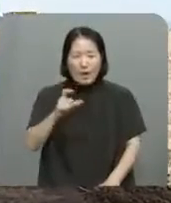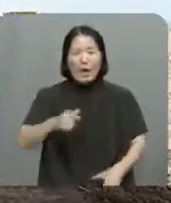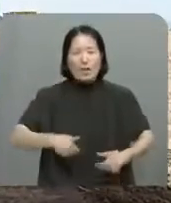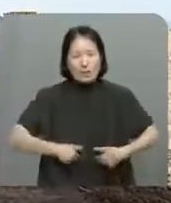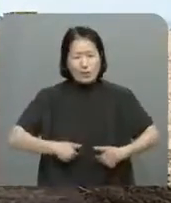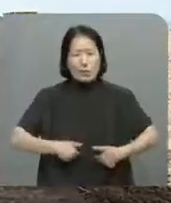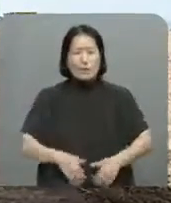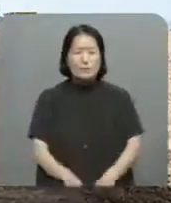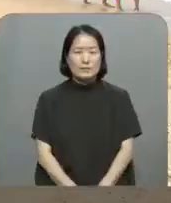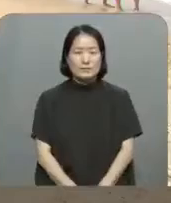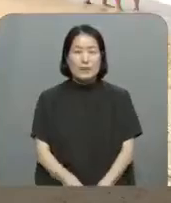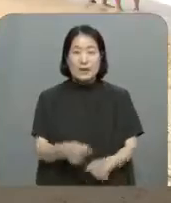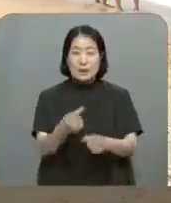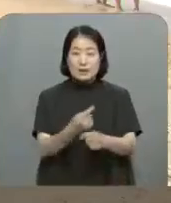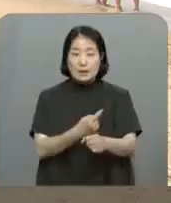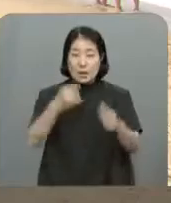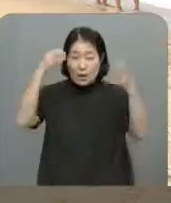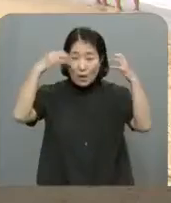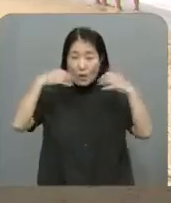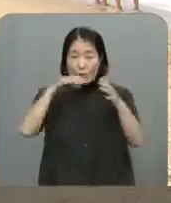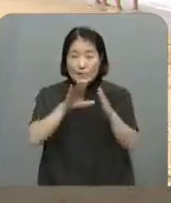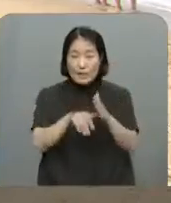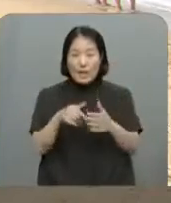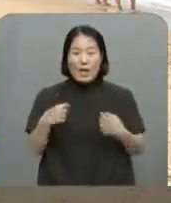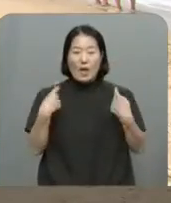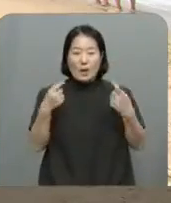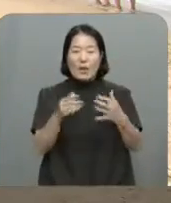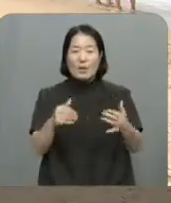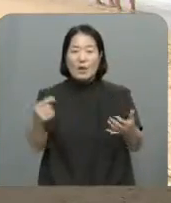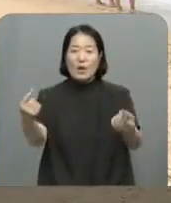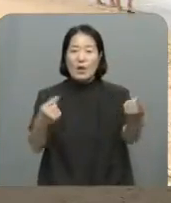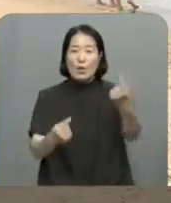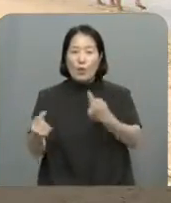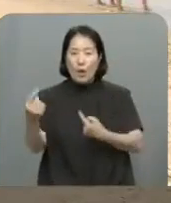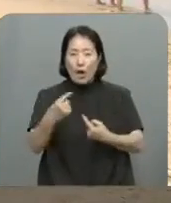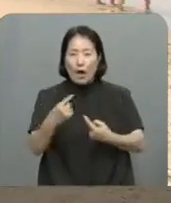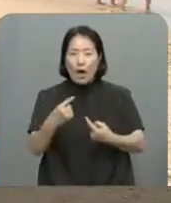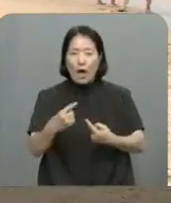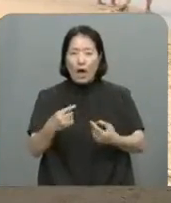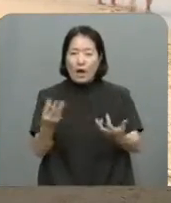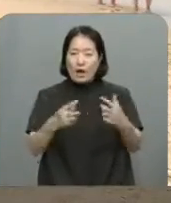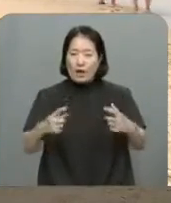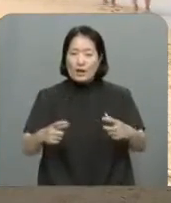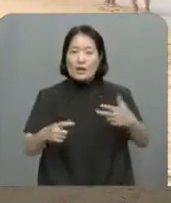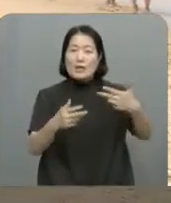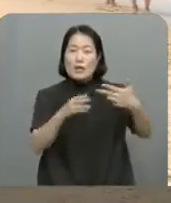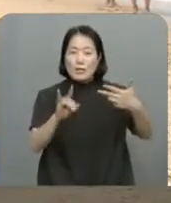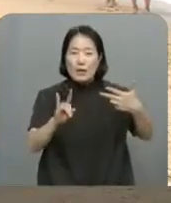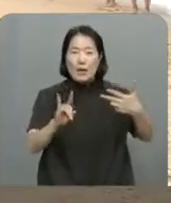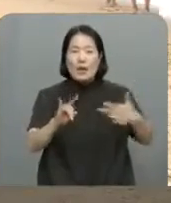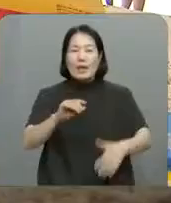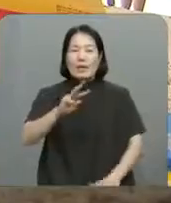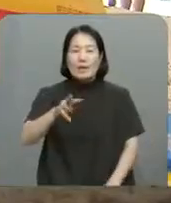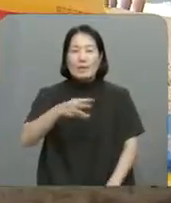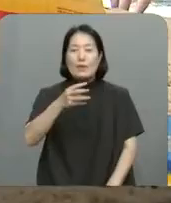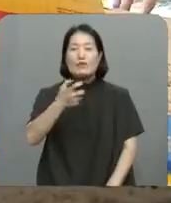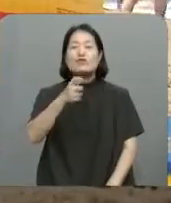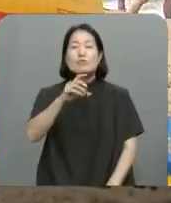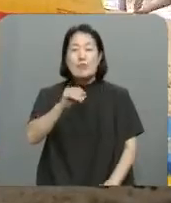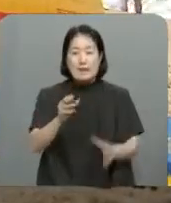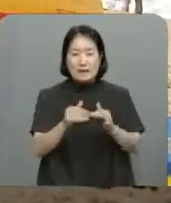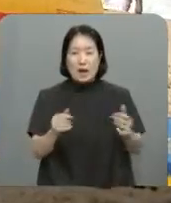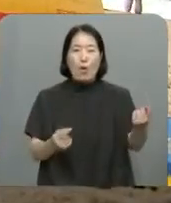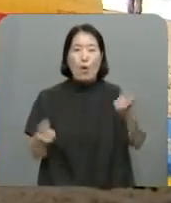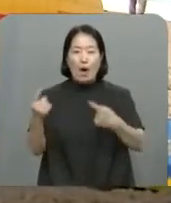있습니다. 지난 여름 강원도 해수욕장 방문객은 강원 동해안 시군 인구의 7배인 360만여 명이었습니다.